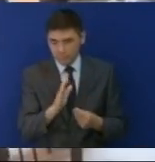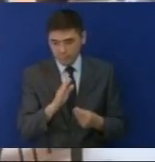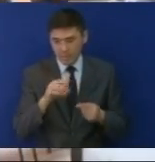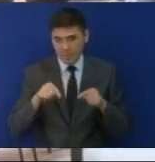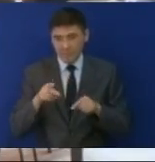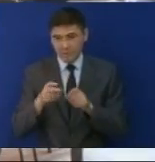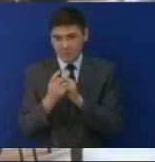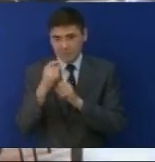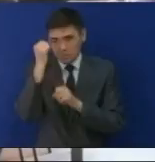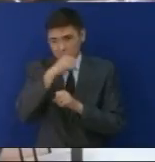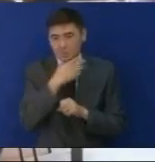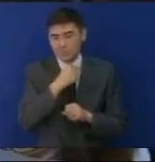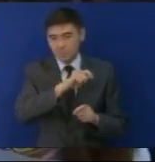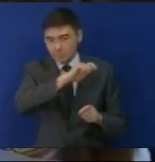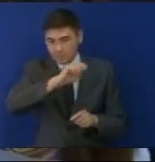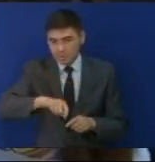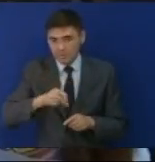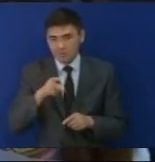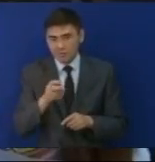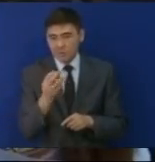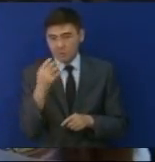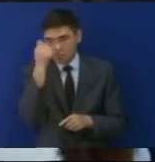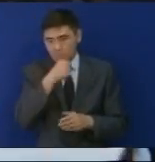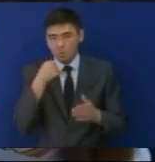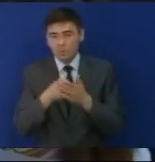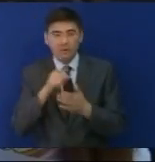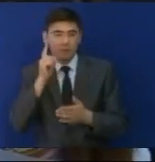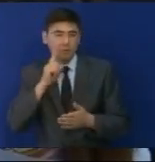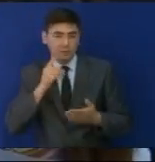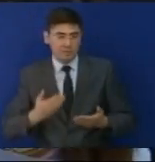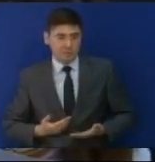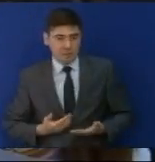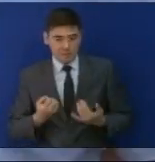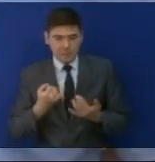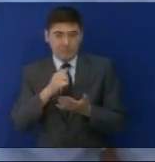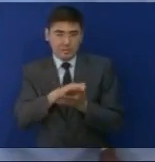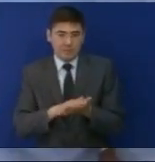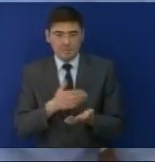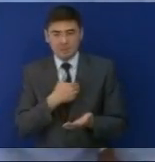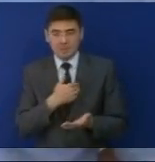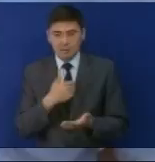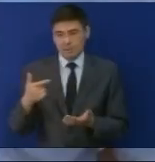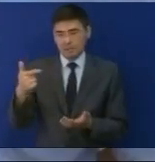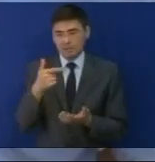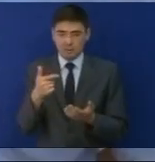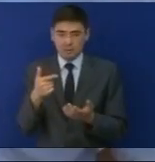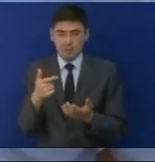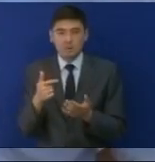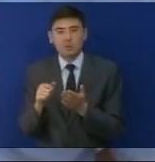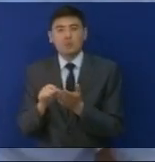до 2014 года. Сейчас они сдали документы, чтобы получить гражданство Казахстана. Вернулись они на историческую